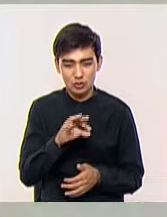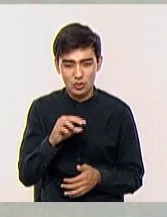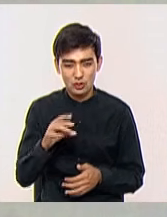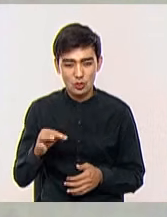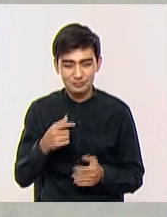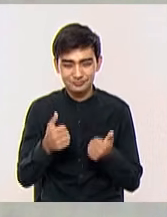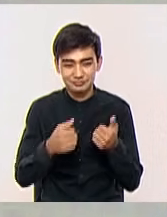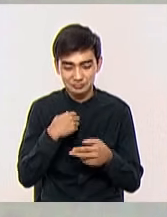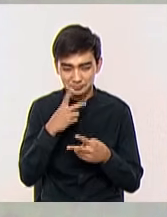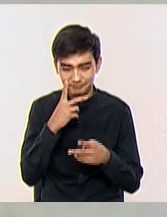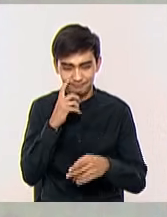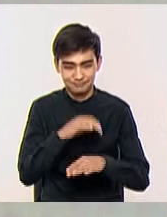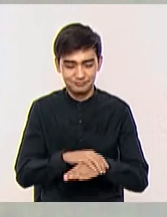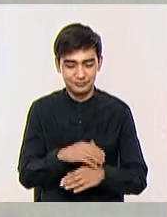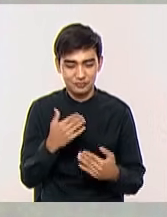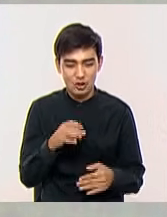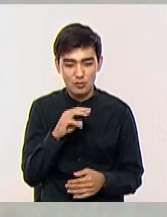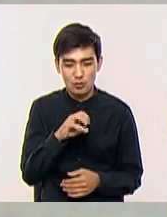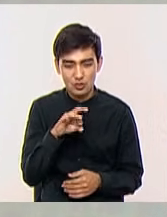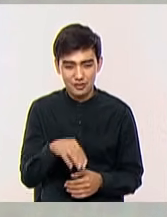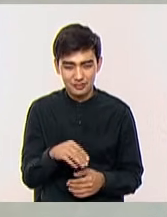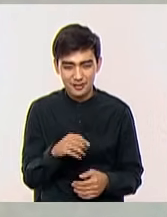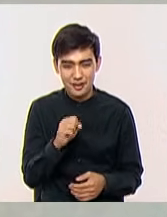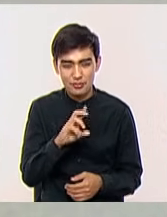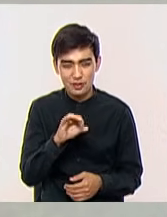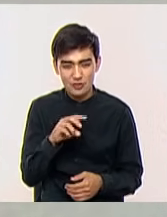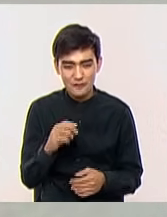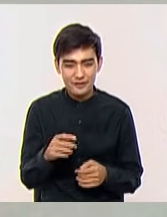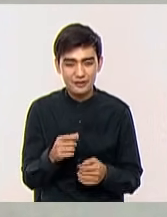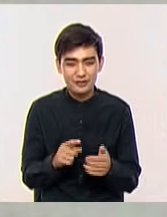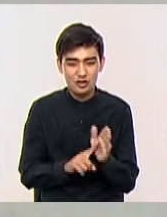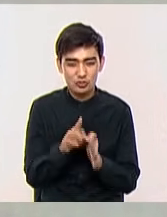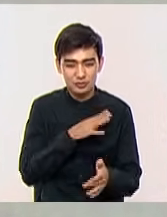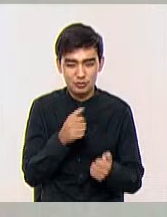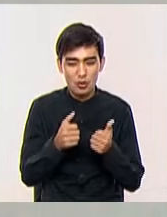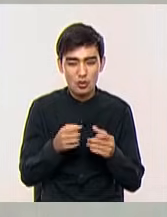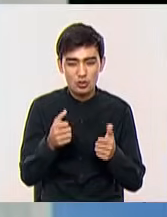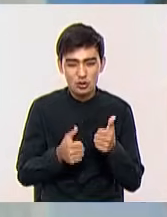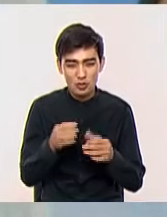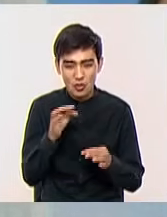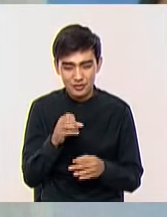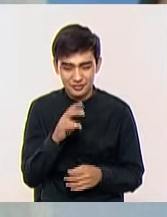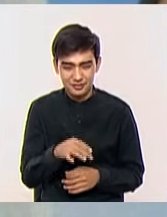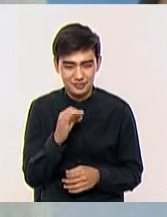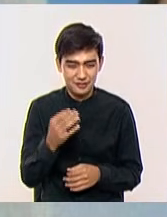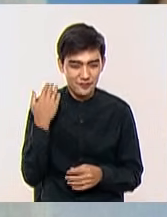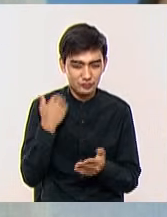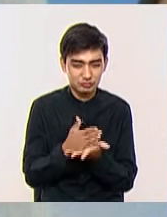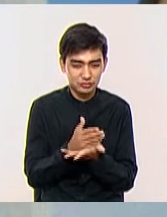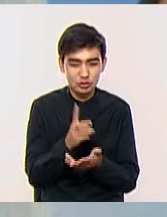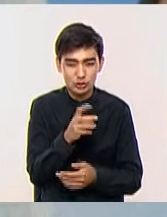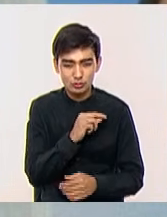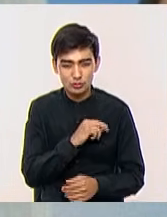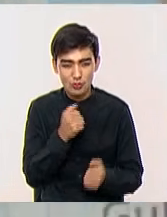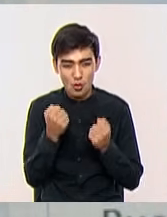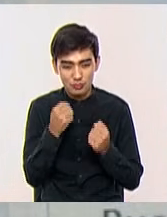қалды. Соңғы кездері Мұрат Әбенов бастаған кей белсенділер де спорттың тізгіні олигархтарда емес, кәсіби спортшыларда болу керек дегенді жазып жүр.